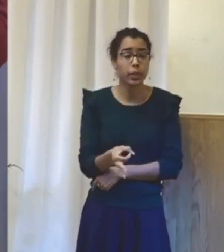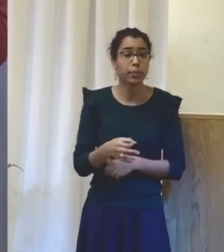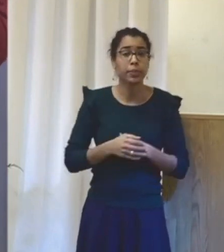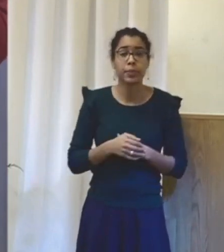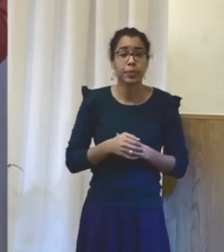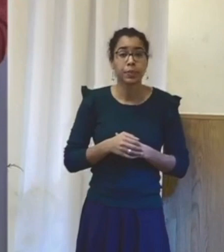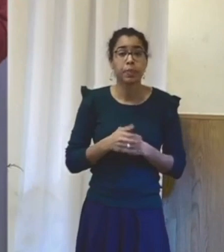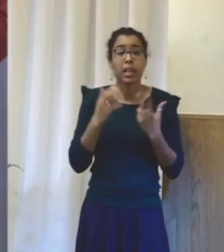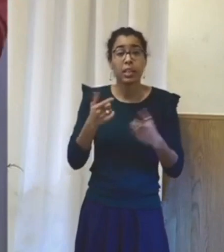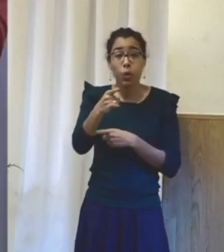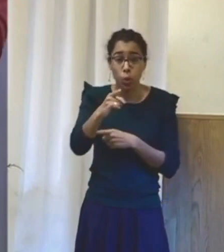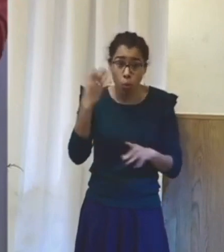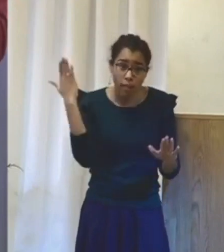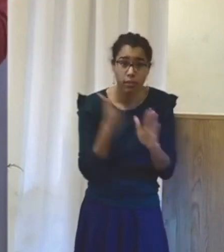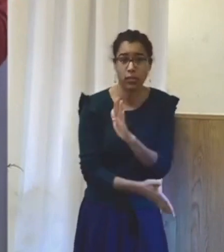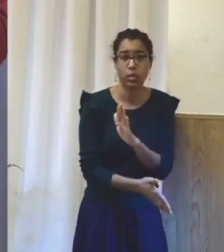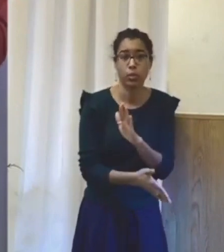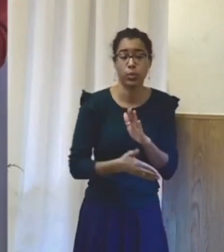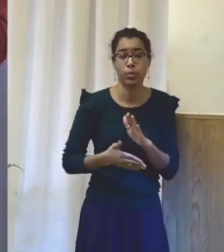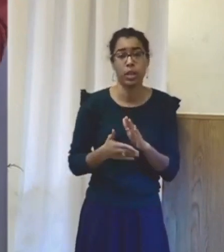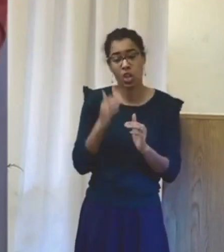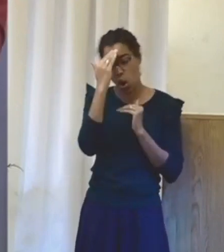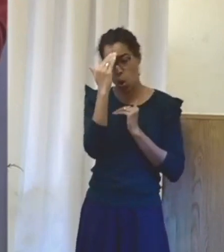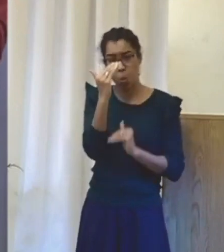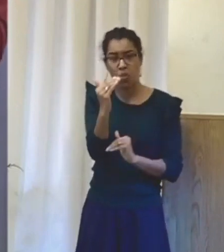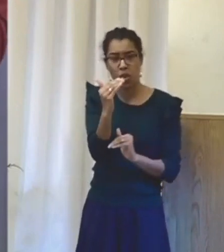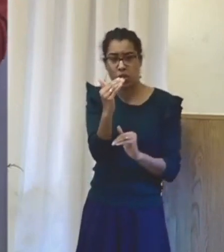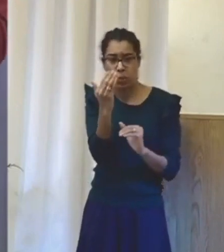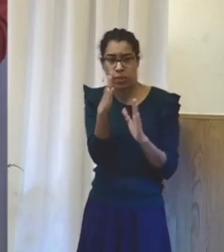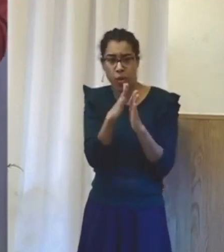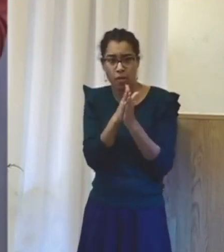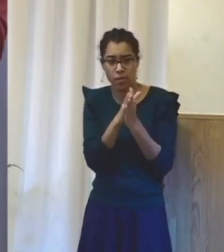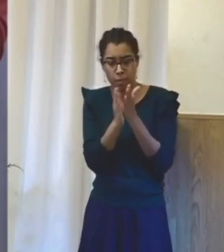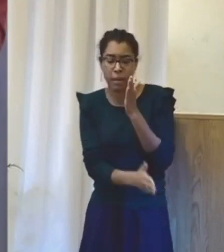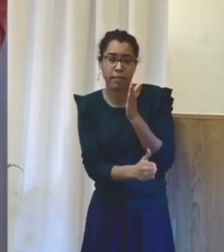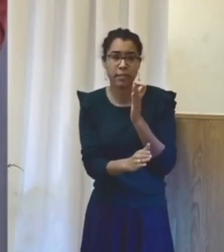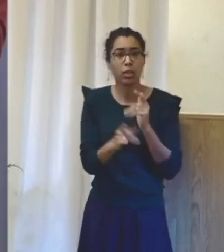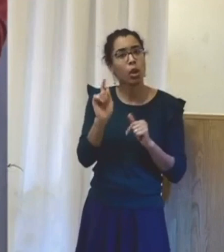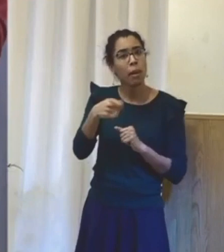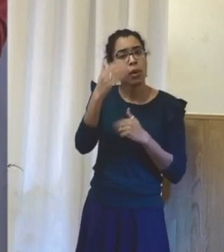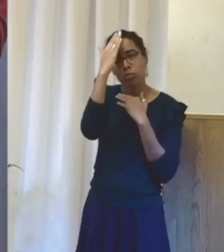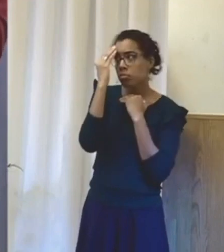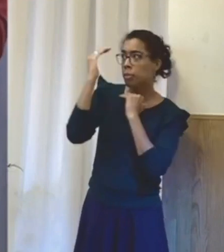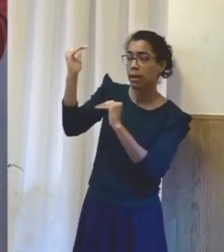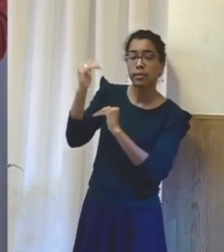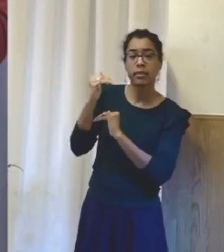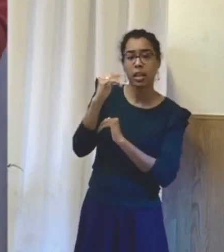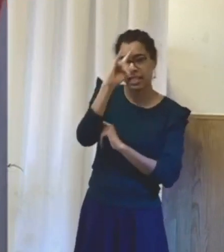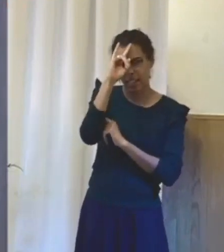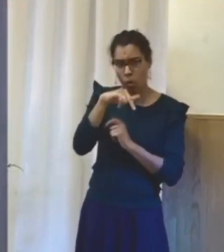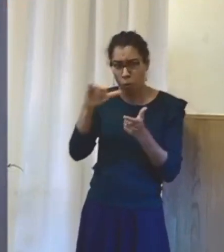veut que tu perdes cette confiance que tu as mis en ton Dieu.